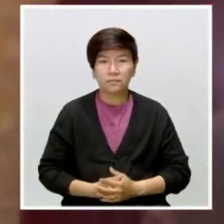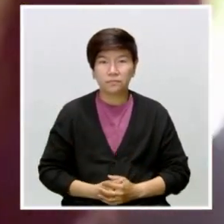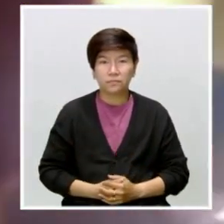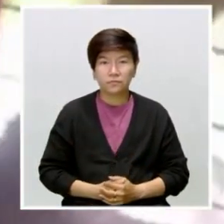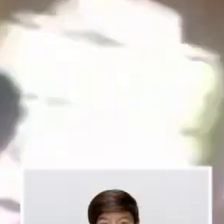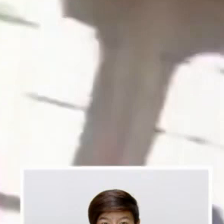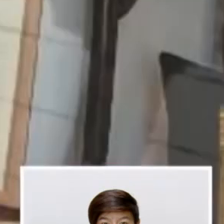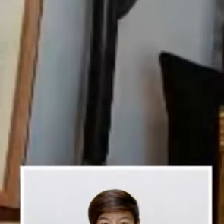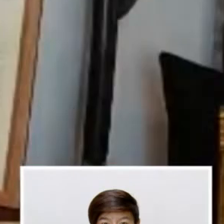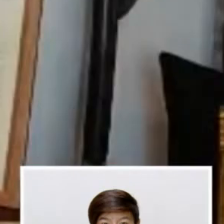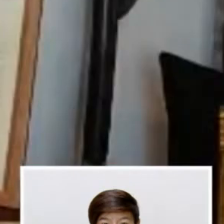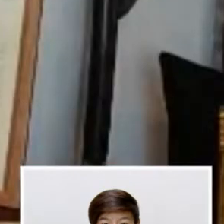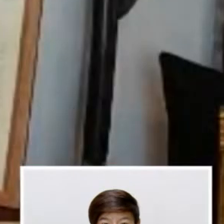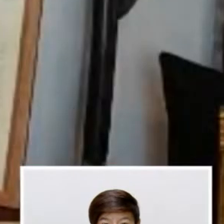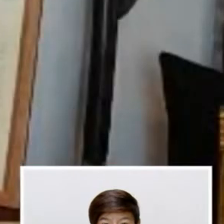ะ